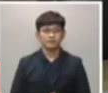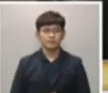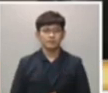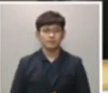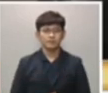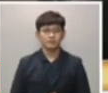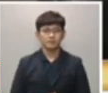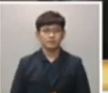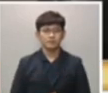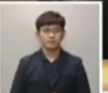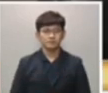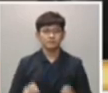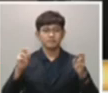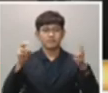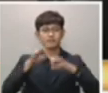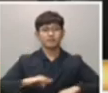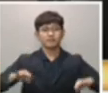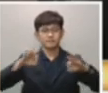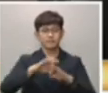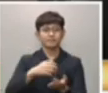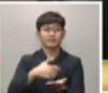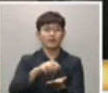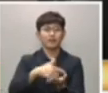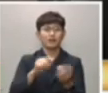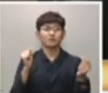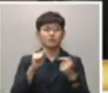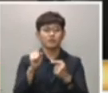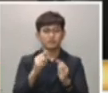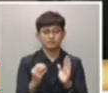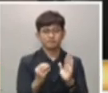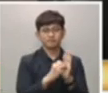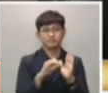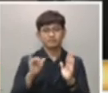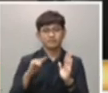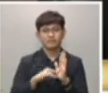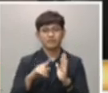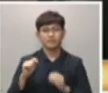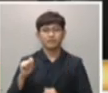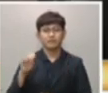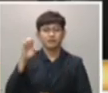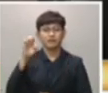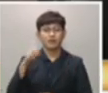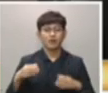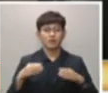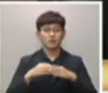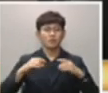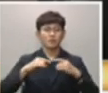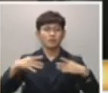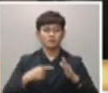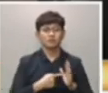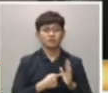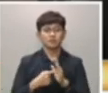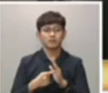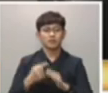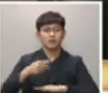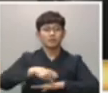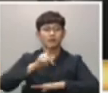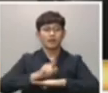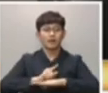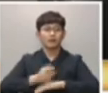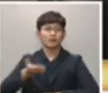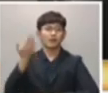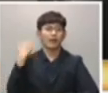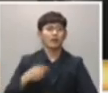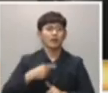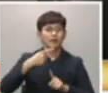ขอกล่าวสาระสำคัญที่ได้ระบุไว้ในยติที่ฝ่ายค้านได้ยื่นต่อท่านประธานสภาเมื่อวันที่